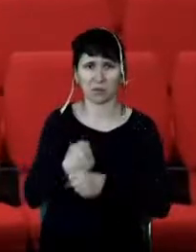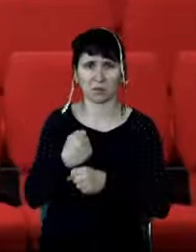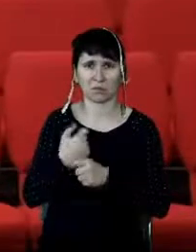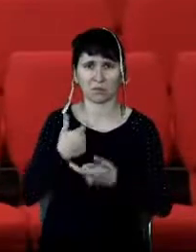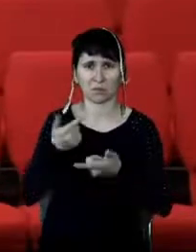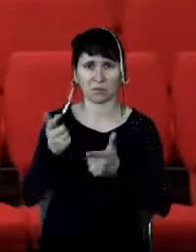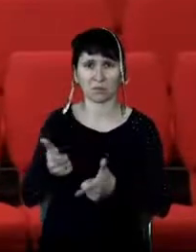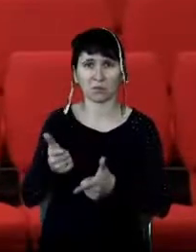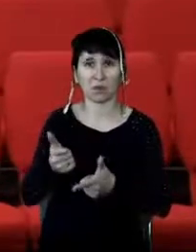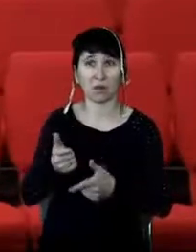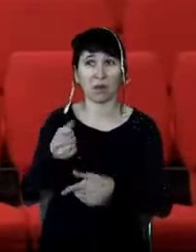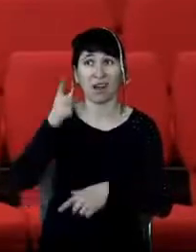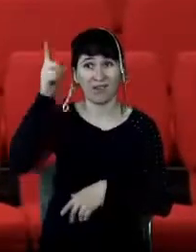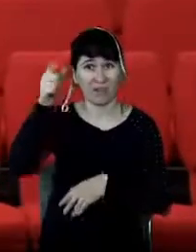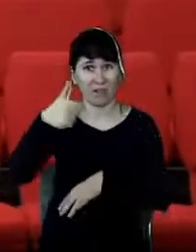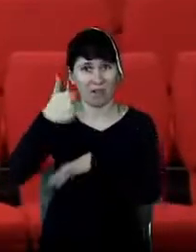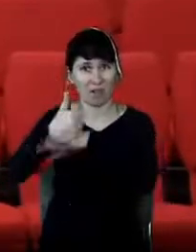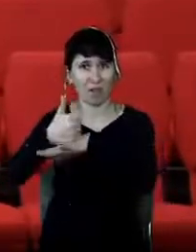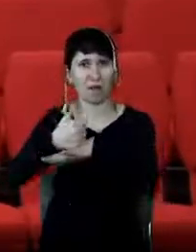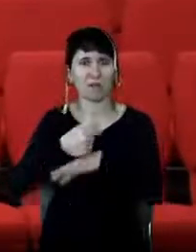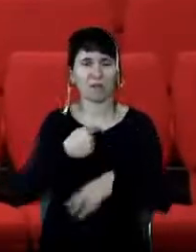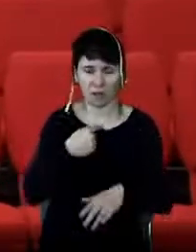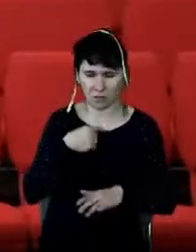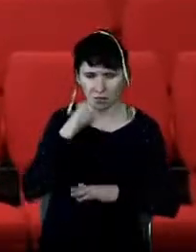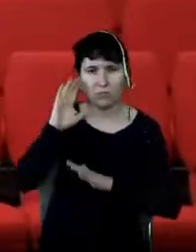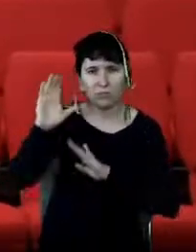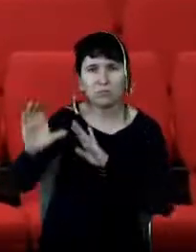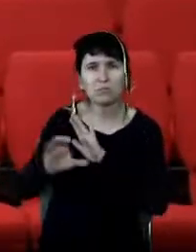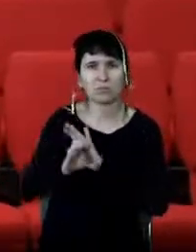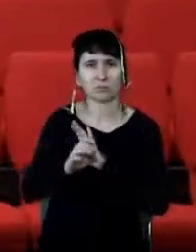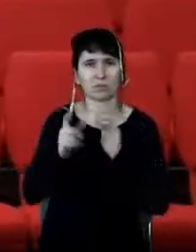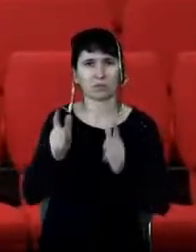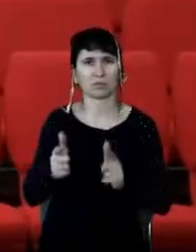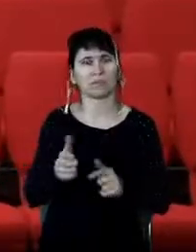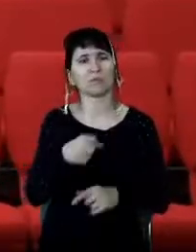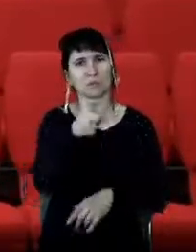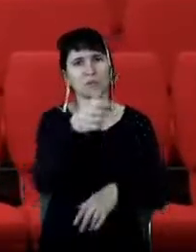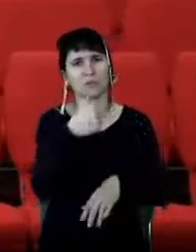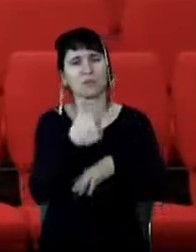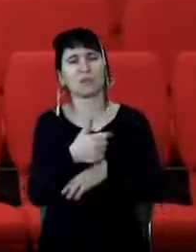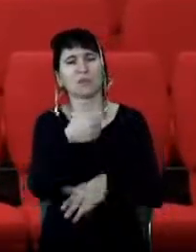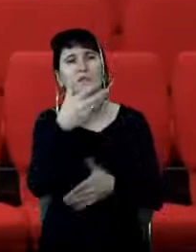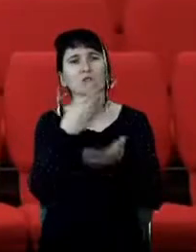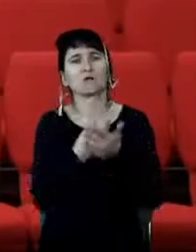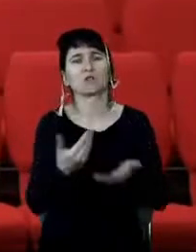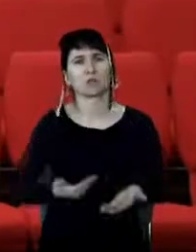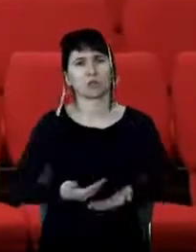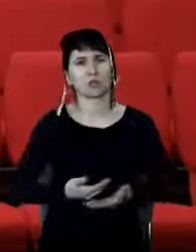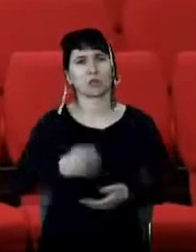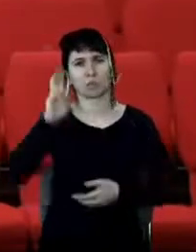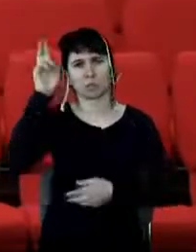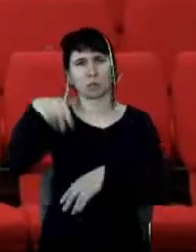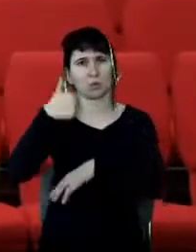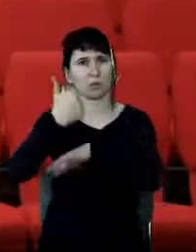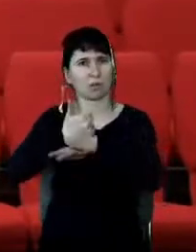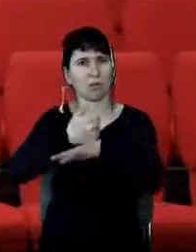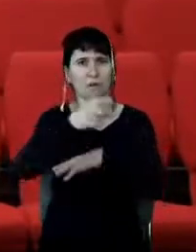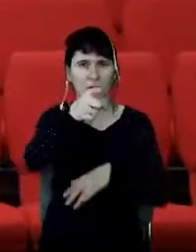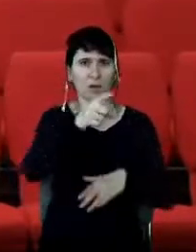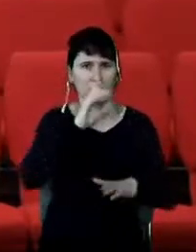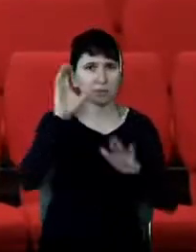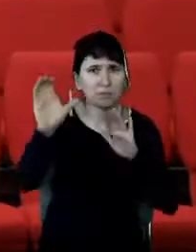слова. Я полководець. Хай в нашому житті, в моєму, в кожного із нас в житті Бог